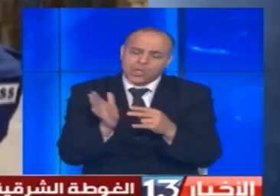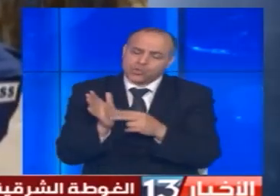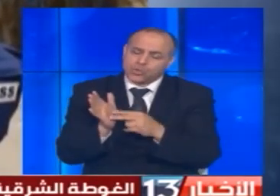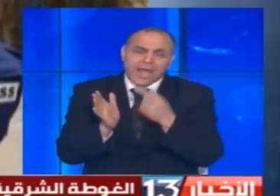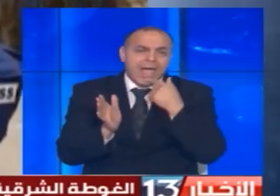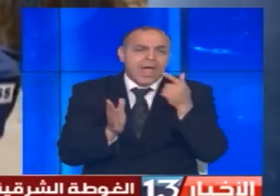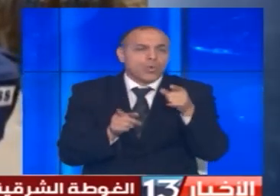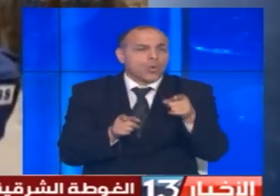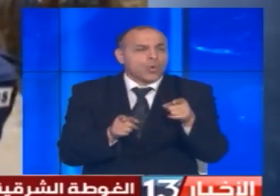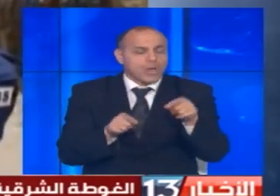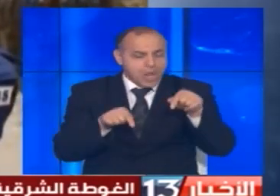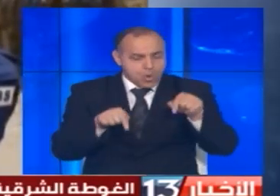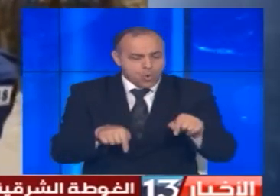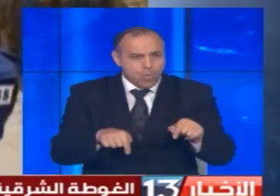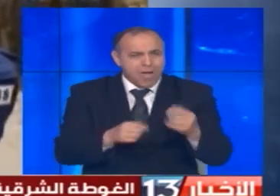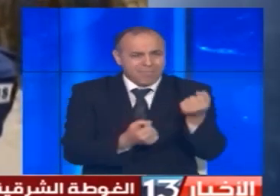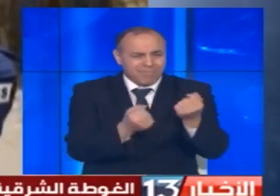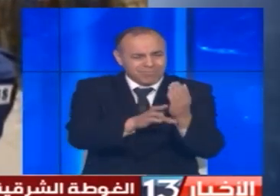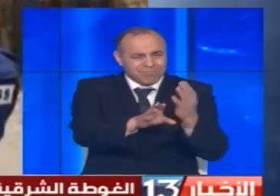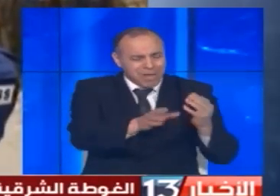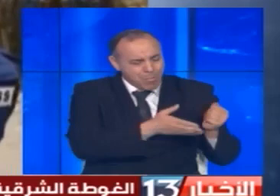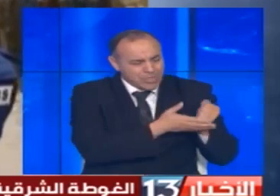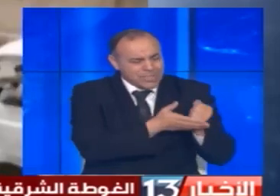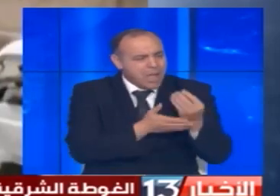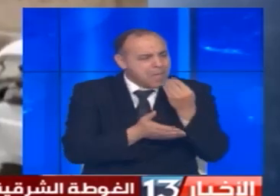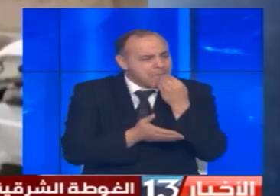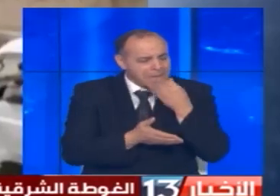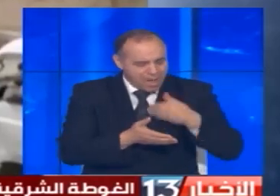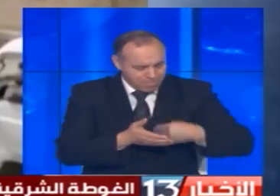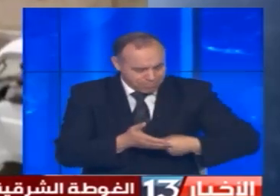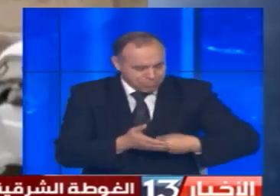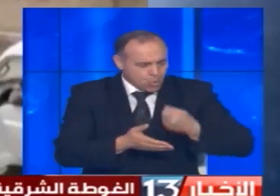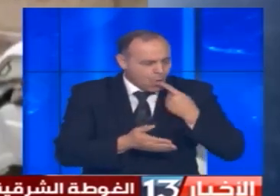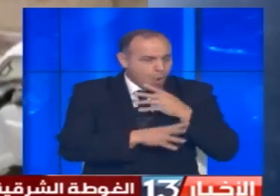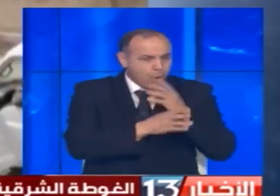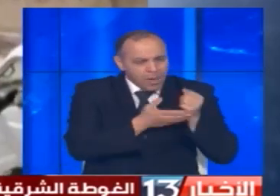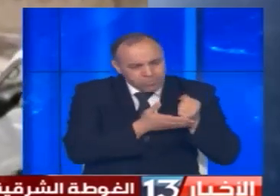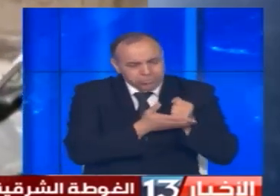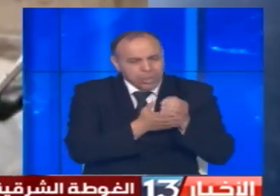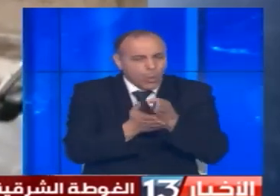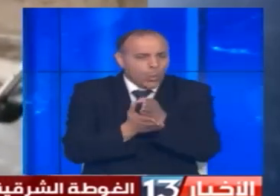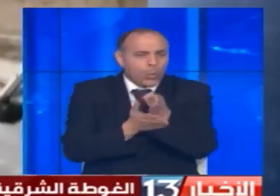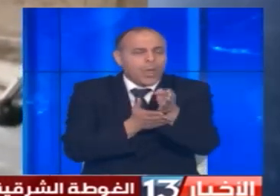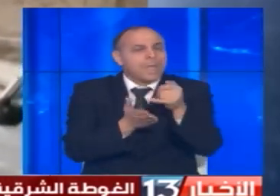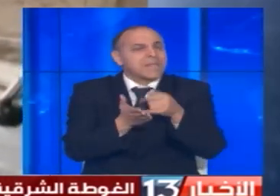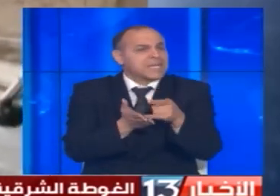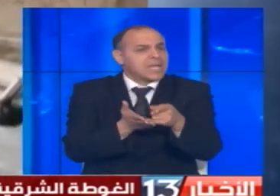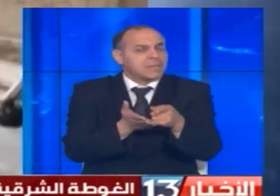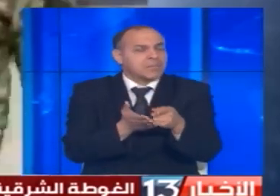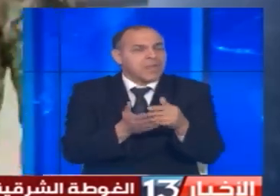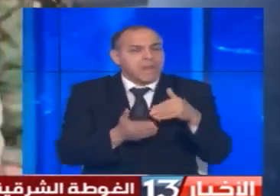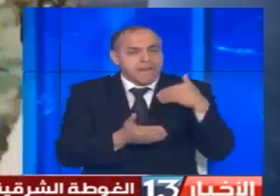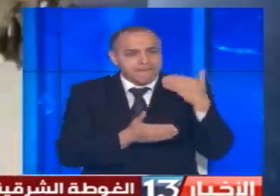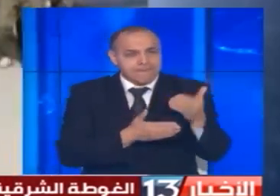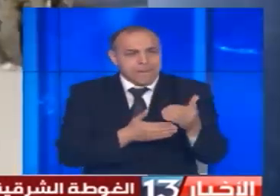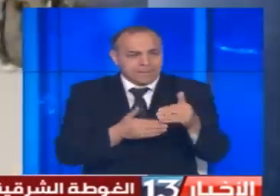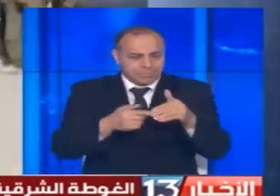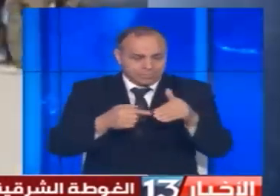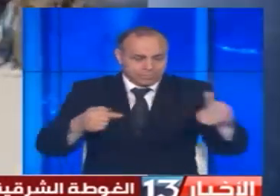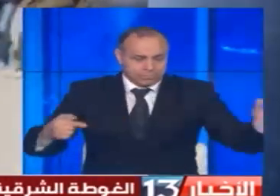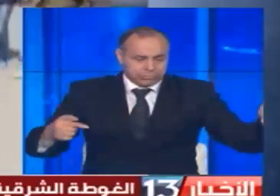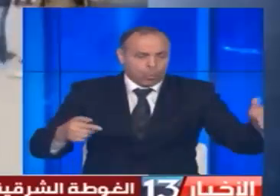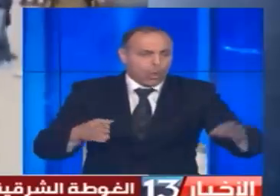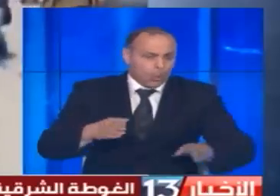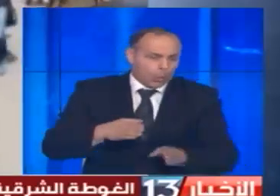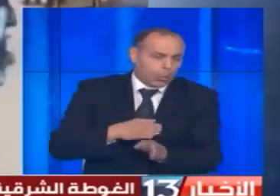الذي أخذت فيه اليوم قافلة إنسانية محملة بالمساعدات الغذائية طريقها إلى المدينة، بعد أن عبرت خط النار